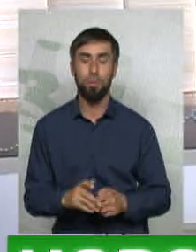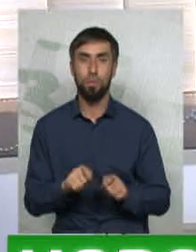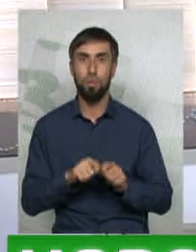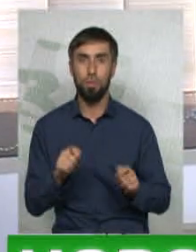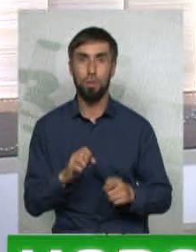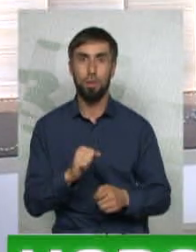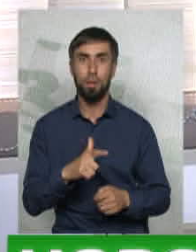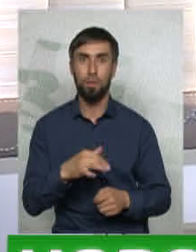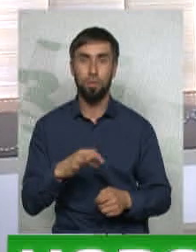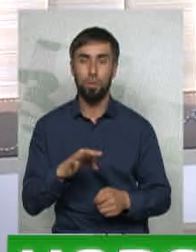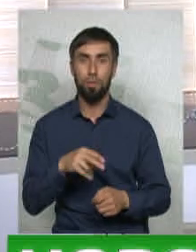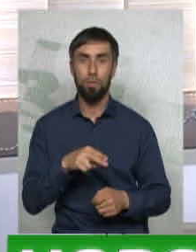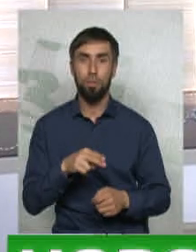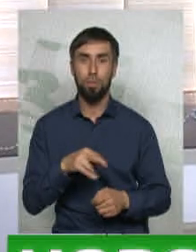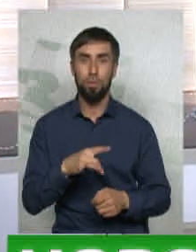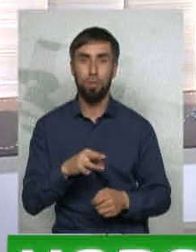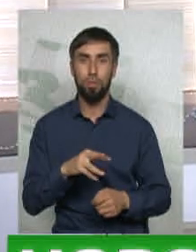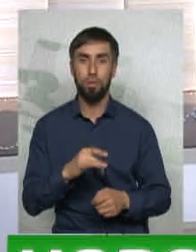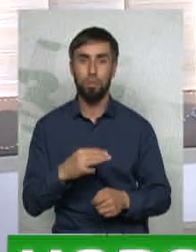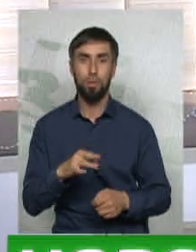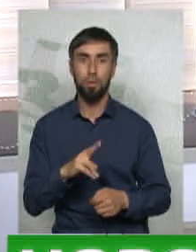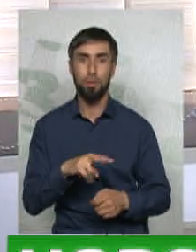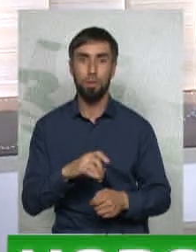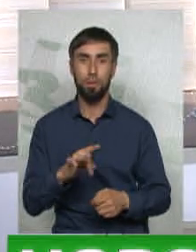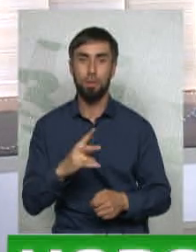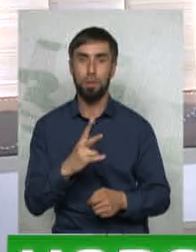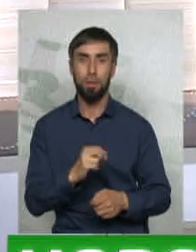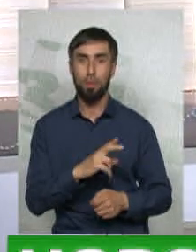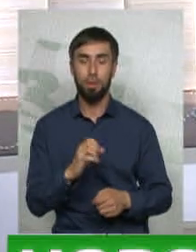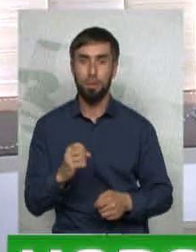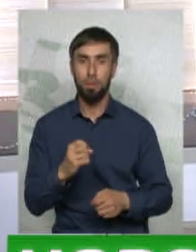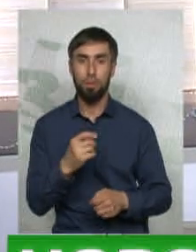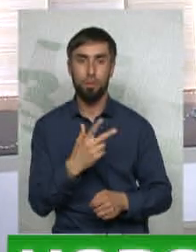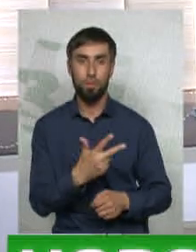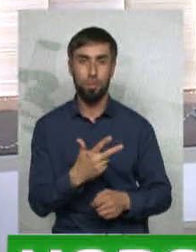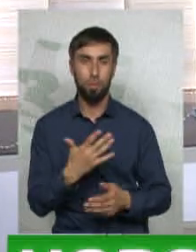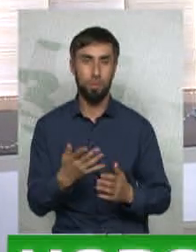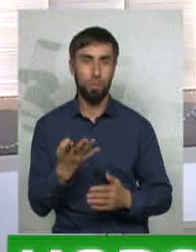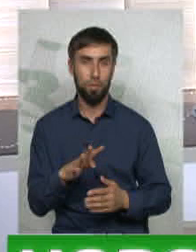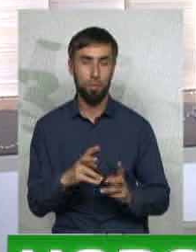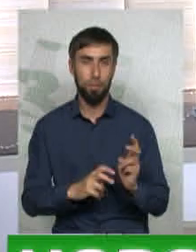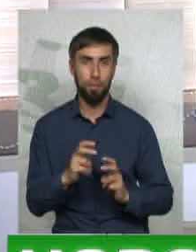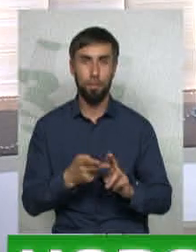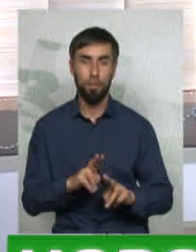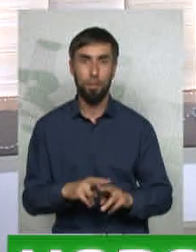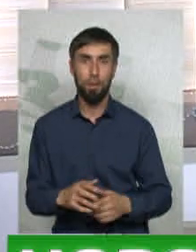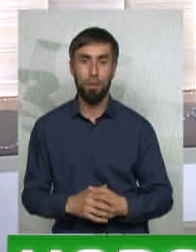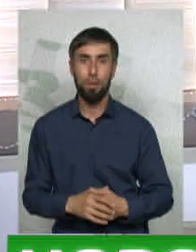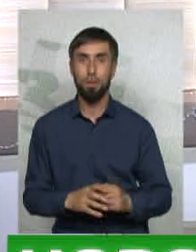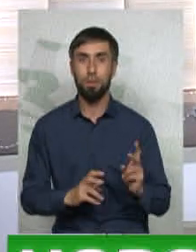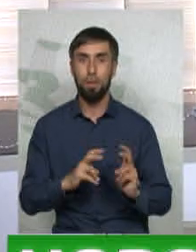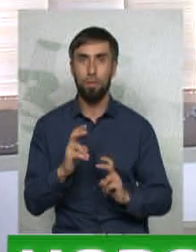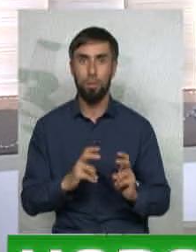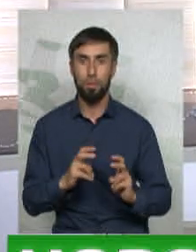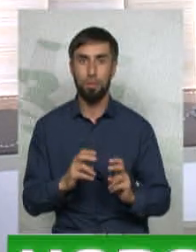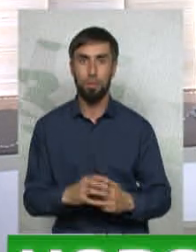созданию агропромышленного кластера на базе 3-4 предприятий. Это завод